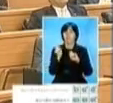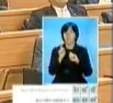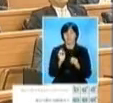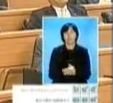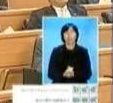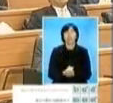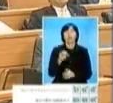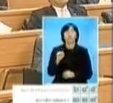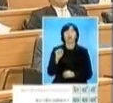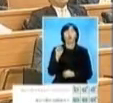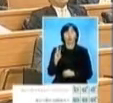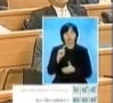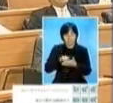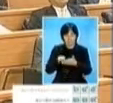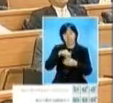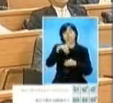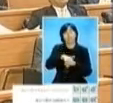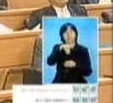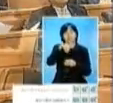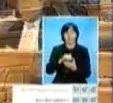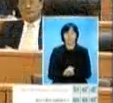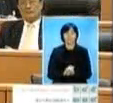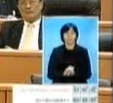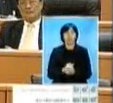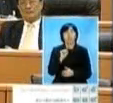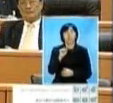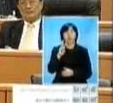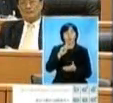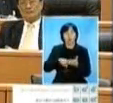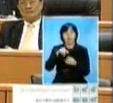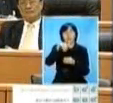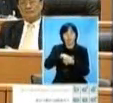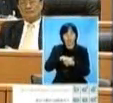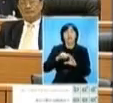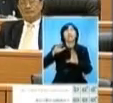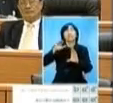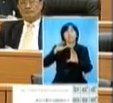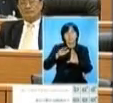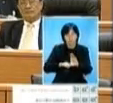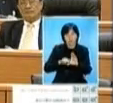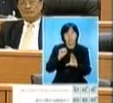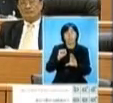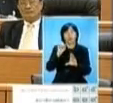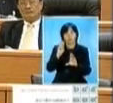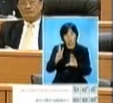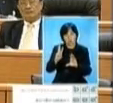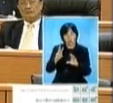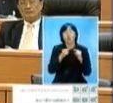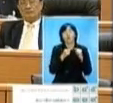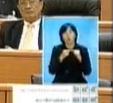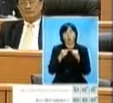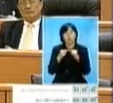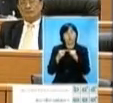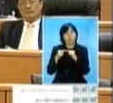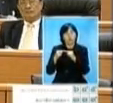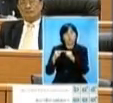รา111แล้วก็มาตราต่างๆที่แก้ที่มาของสว.เนี่ยที่ให้สว.ทั้งหมดมาจากการเลือกตั้งมันเป็นการ